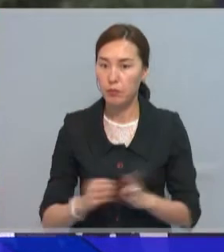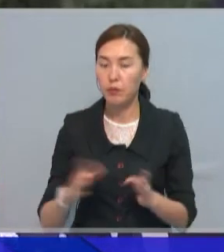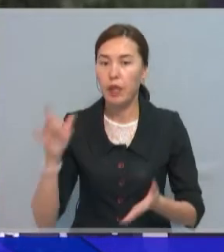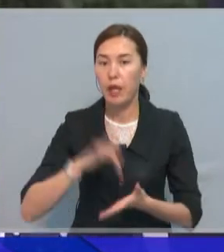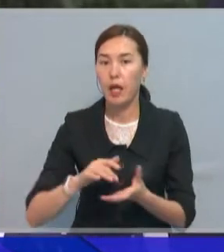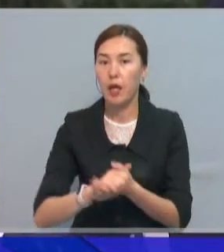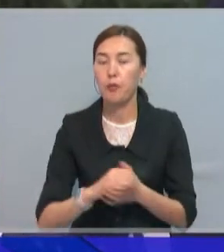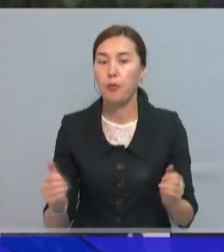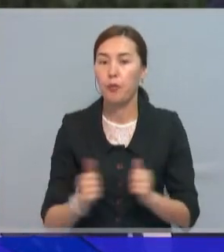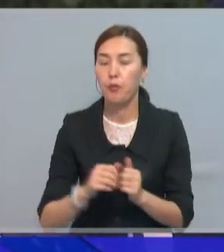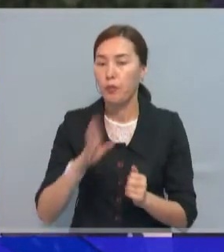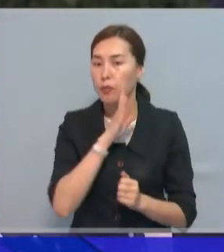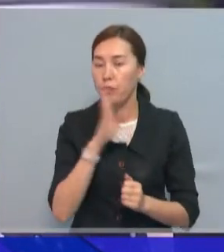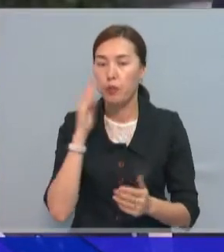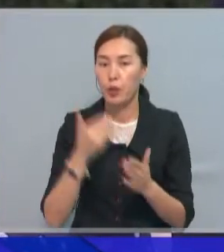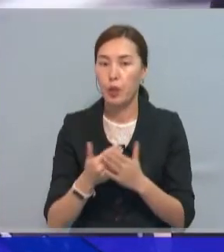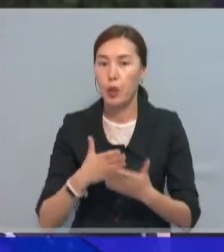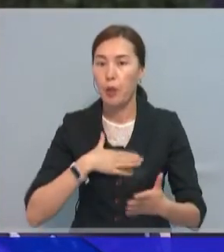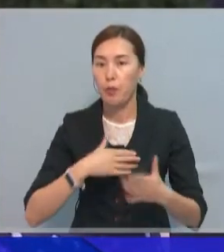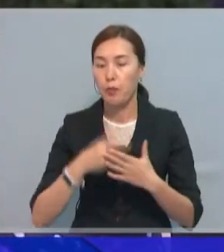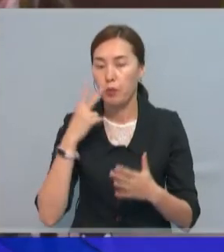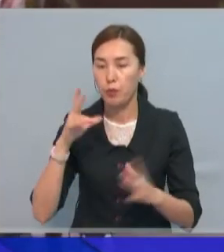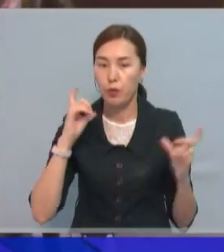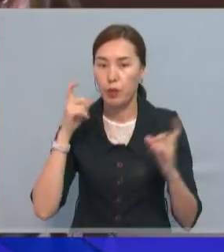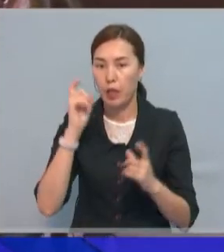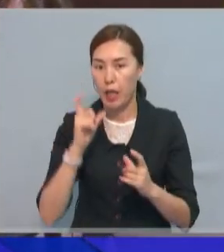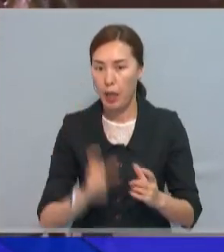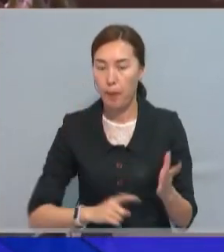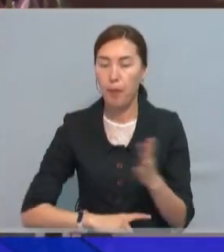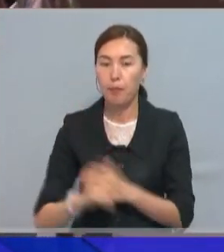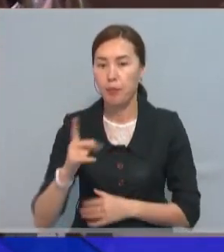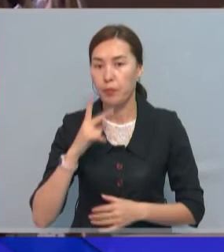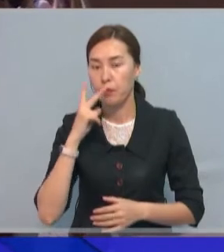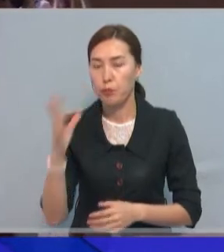қалалық ассамблея жанындағы аналар кеңесі белсенділік танытып, жоғары азаматтық